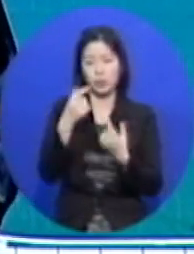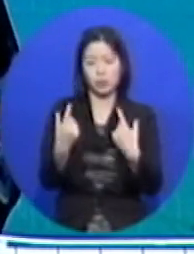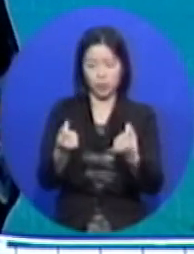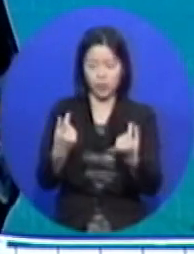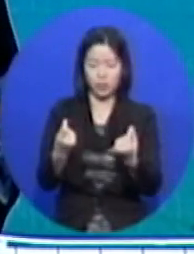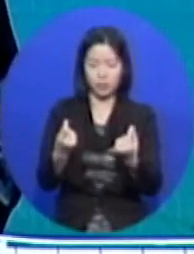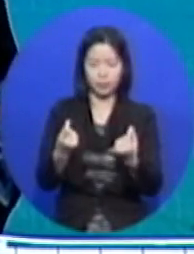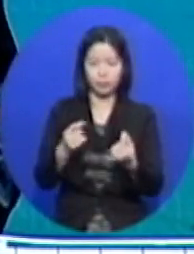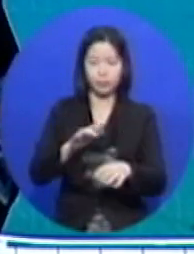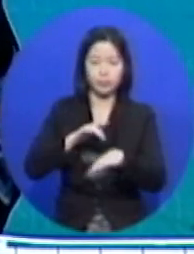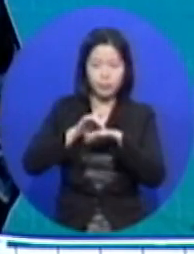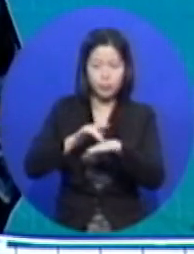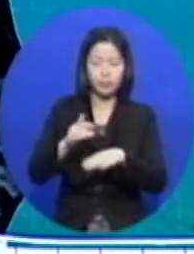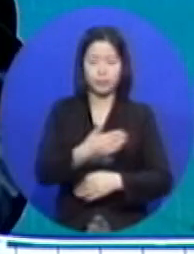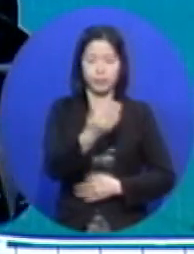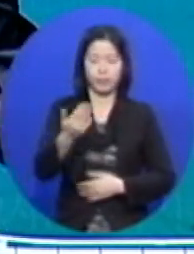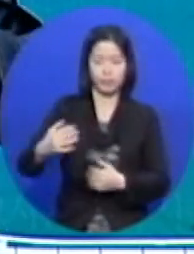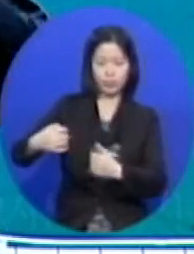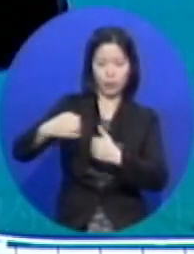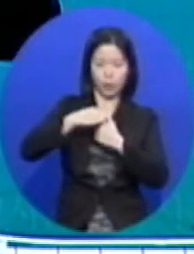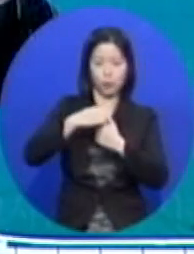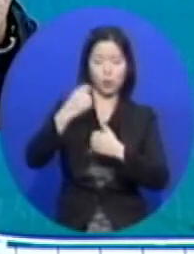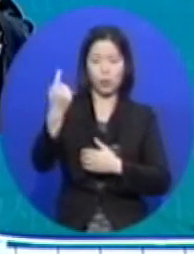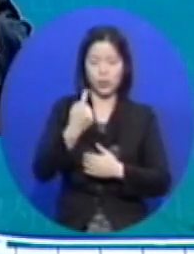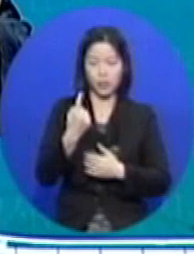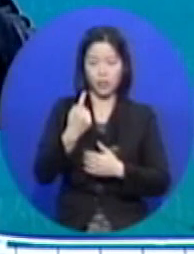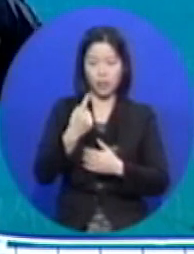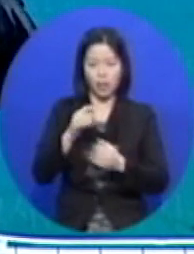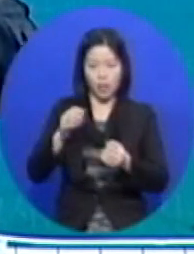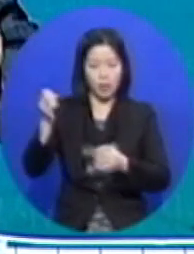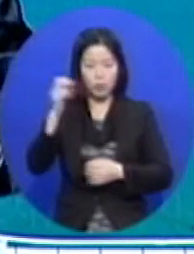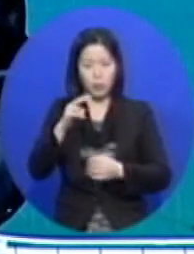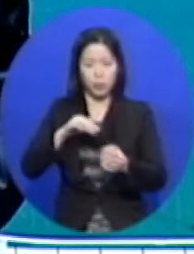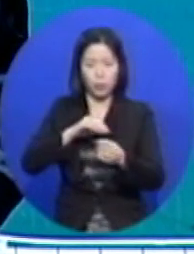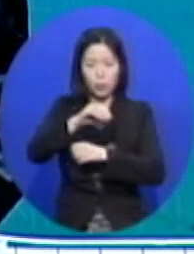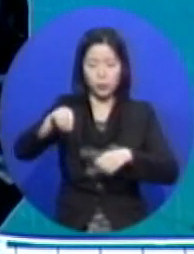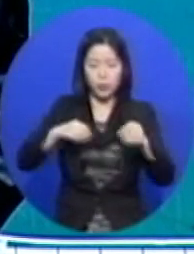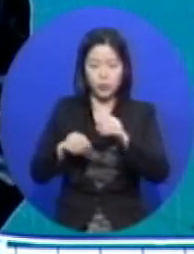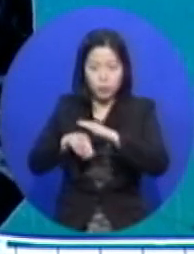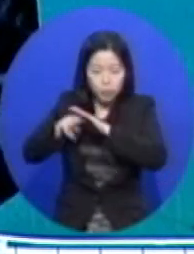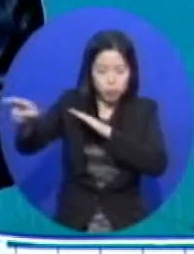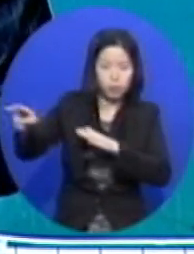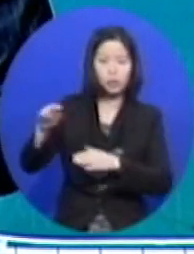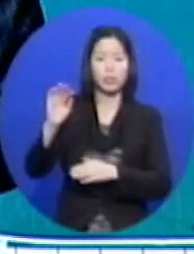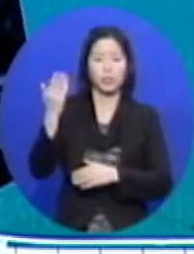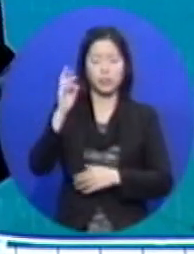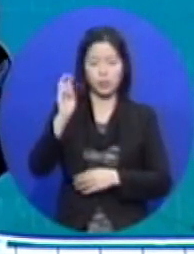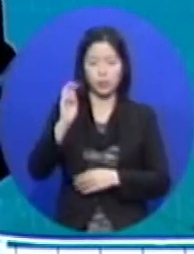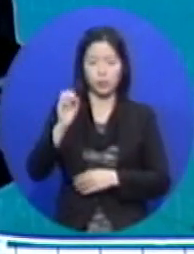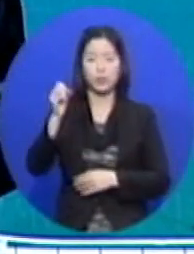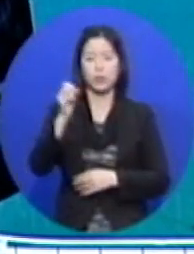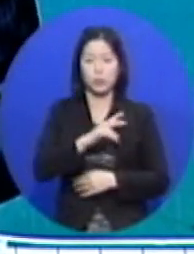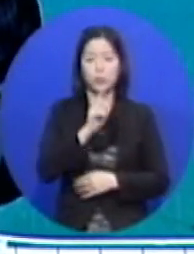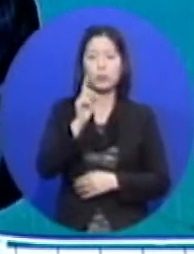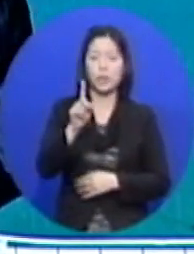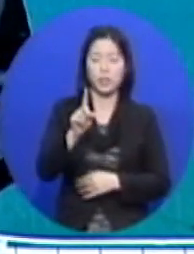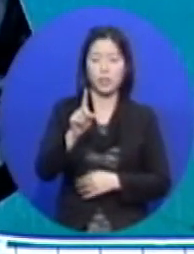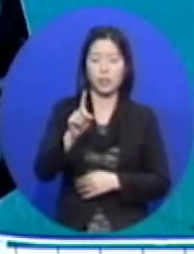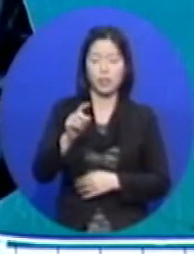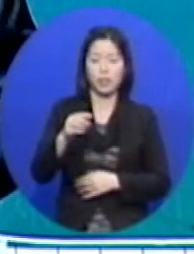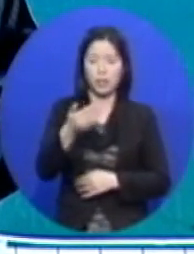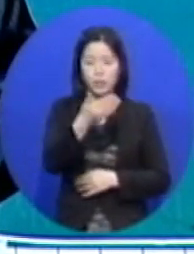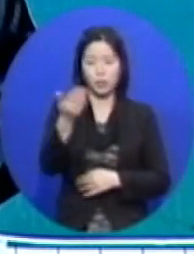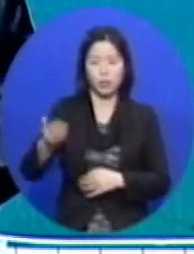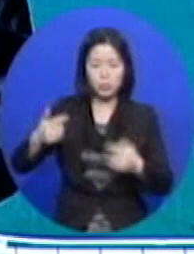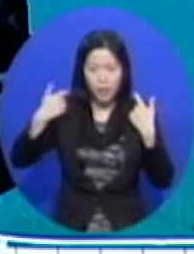마귀가 여러분을 공격하러 들어왔다가 10 길로 도망갈 그런 정 편에 있는 거예요 또 하나 여러분이 항상